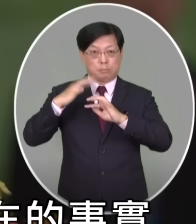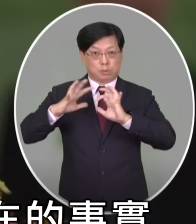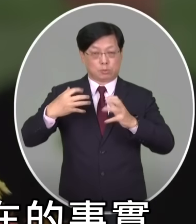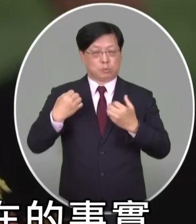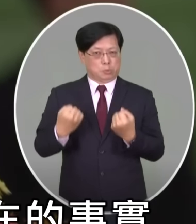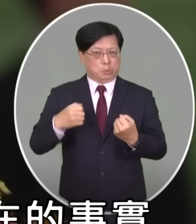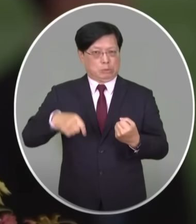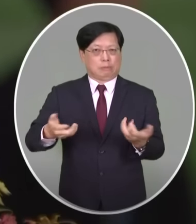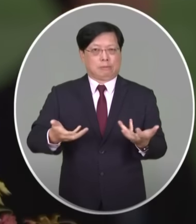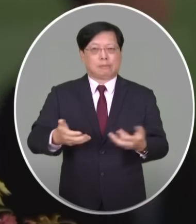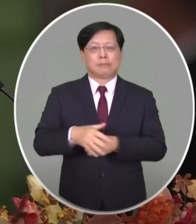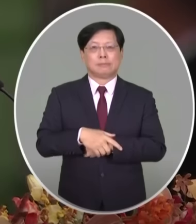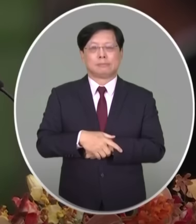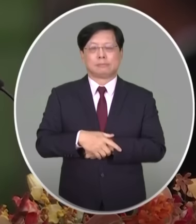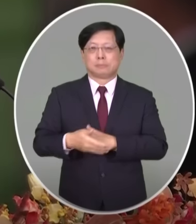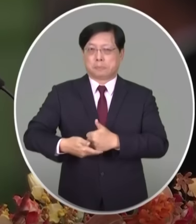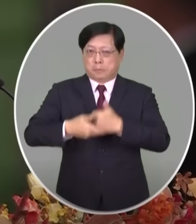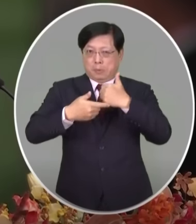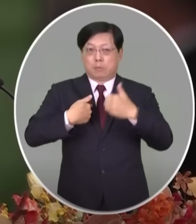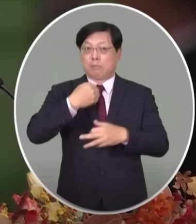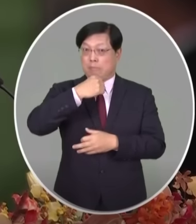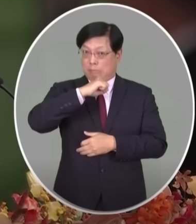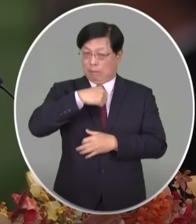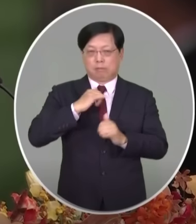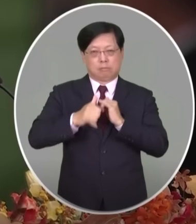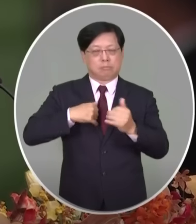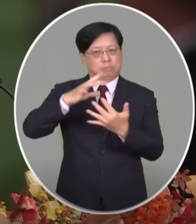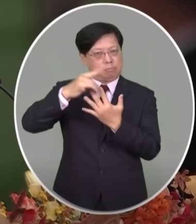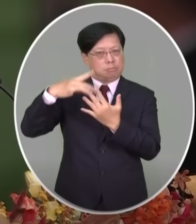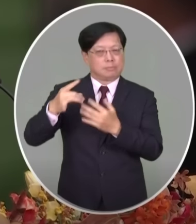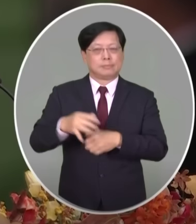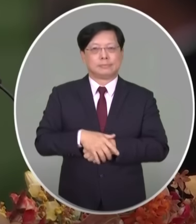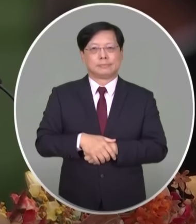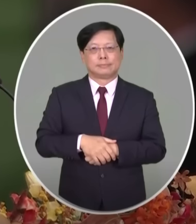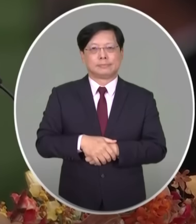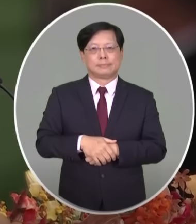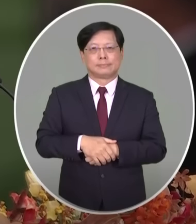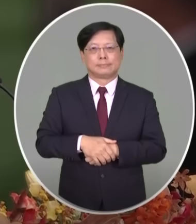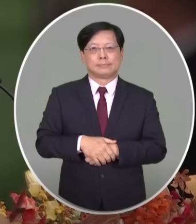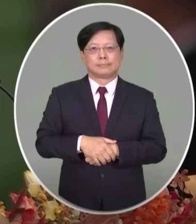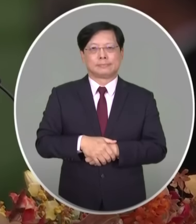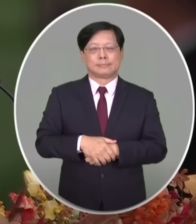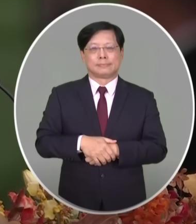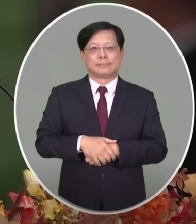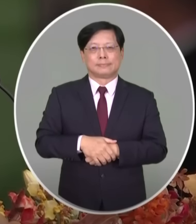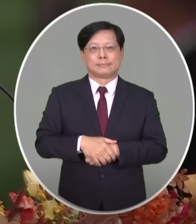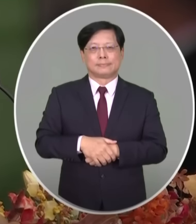实，尊重台湾人民的选择，